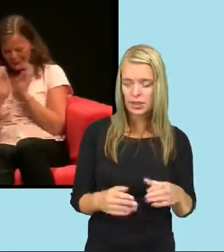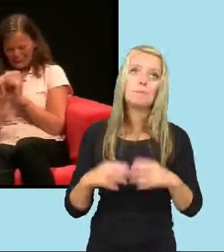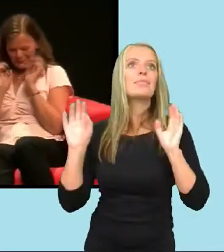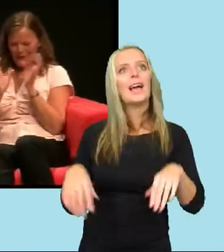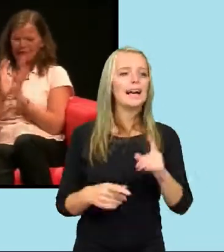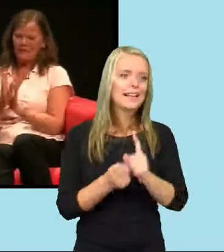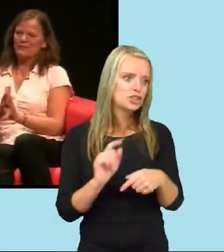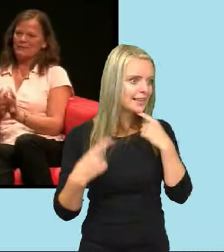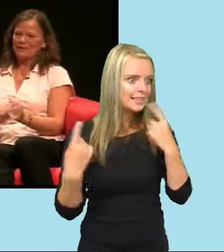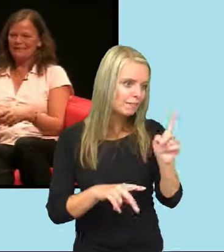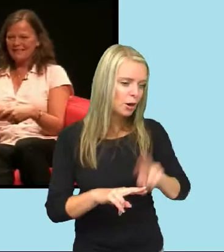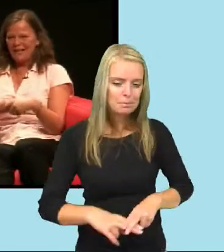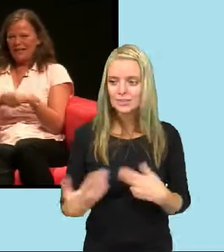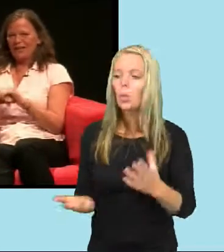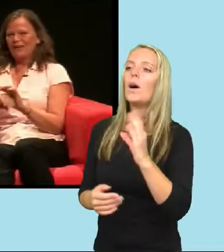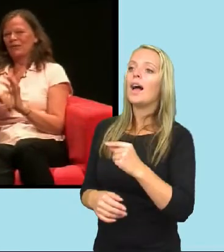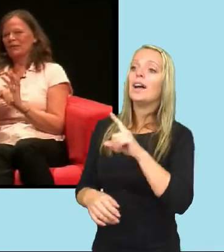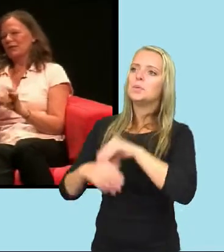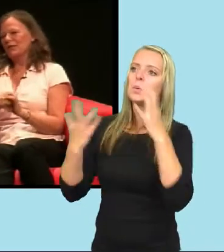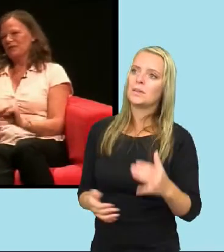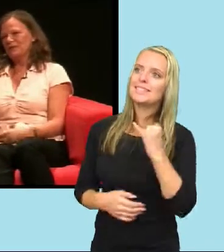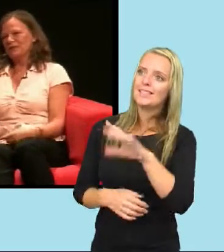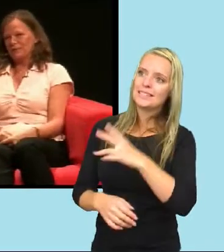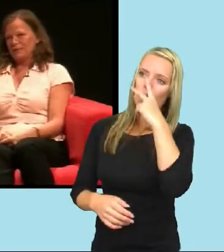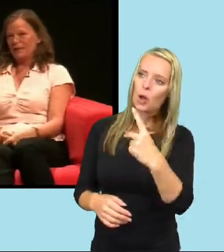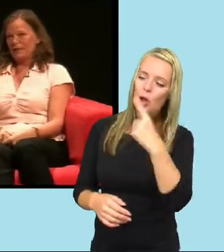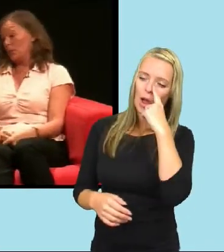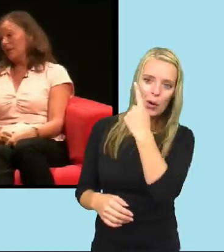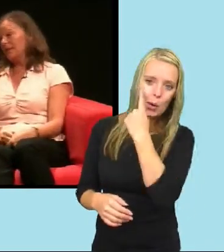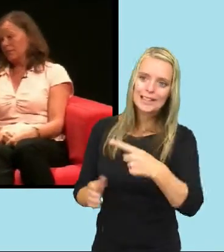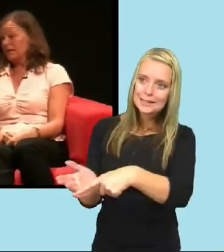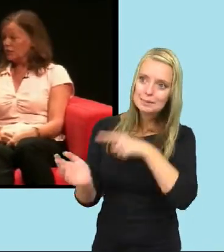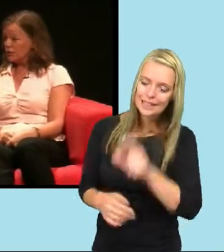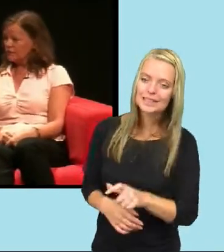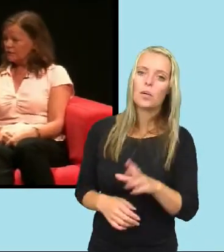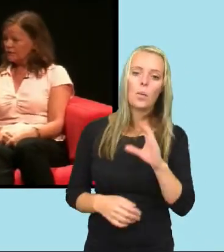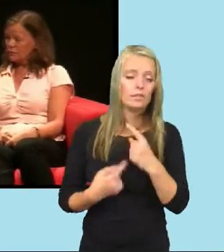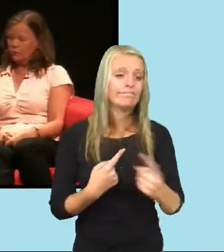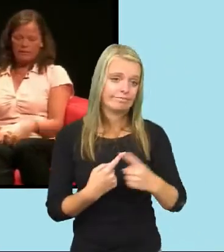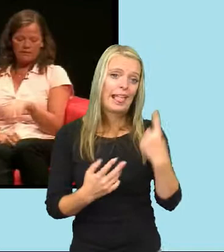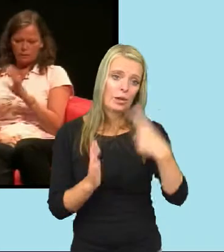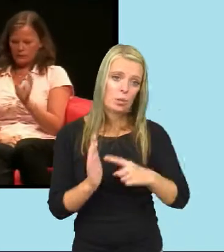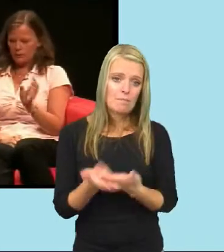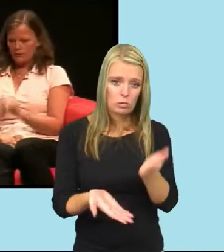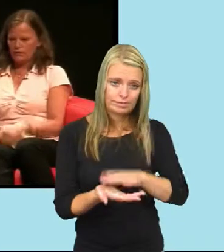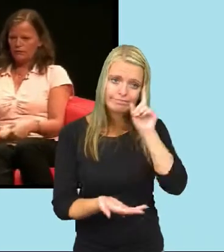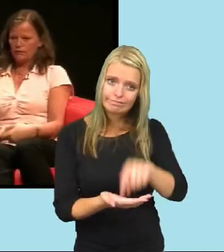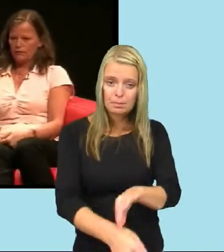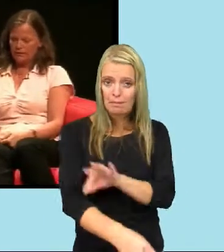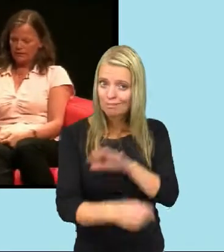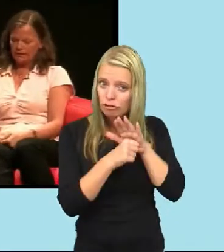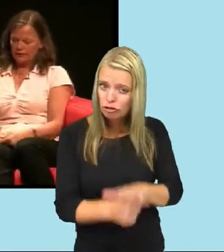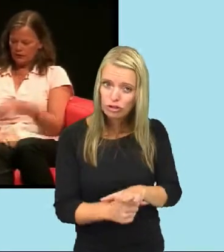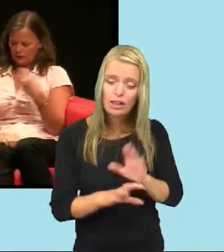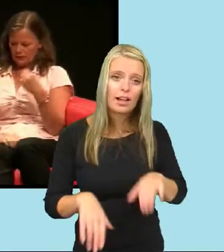På ett sjukhus med ögon specialist. Och hon sövdes i princip en gång i månaden för att mäta trycket. Och gjorde massa operationer för att